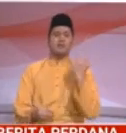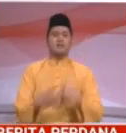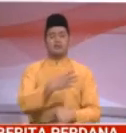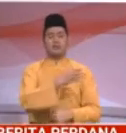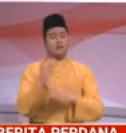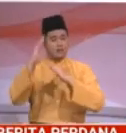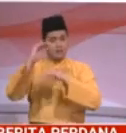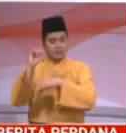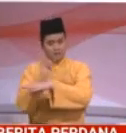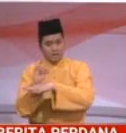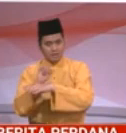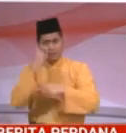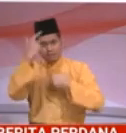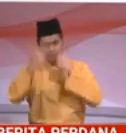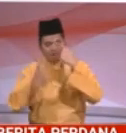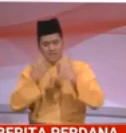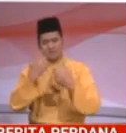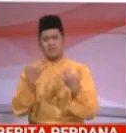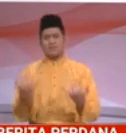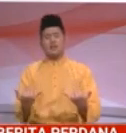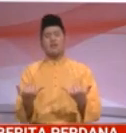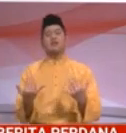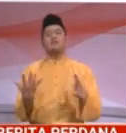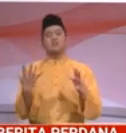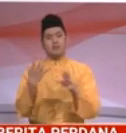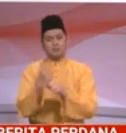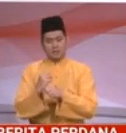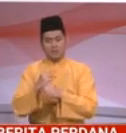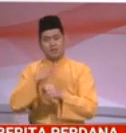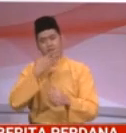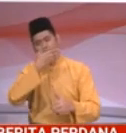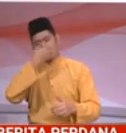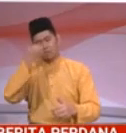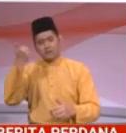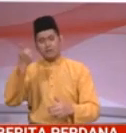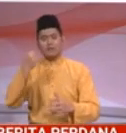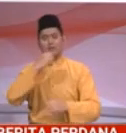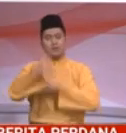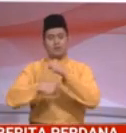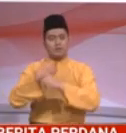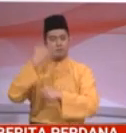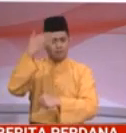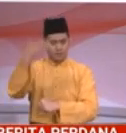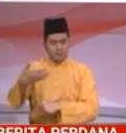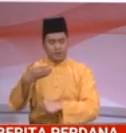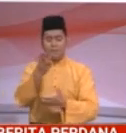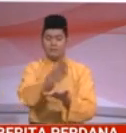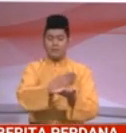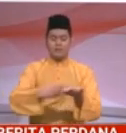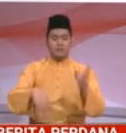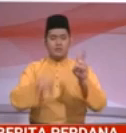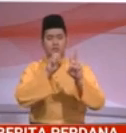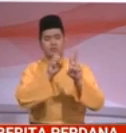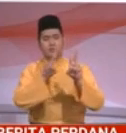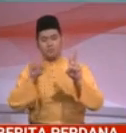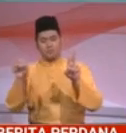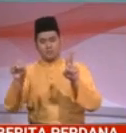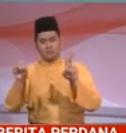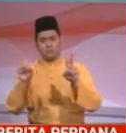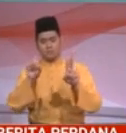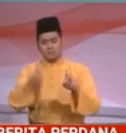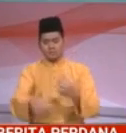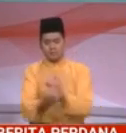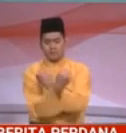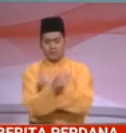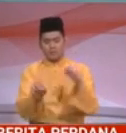pelancongan akan berada dalam keadaan getir tahun depan akibat pandemik COVID-19. Belanjawan 2021 mestilah